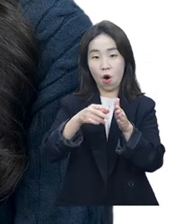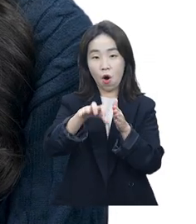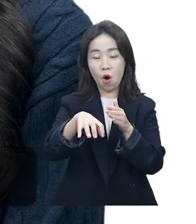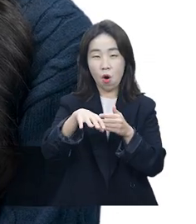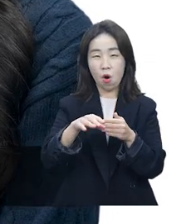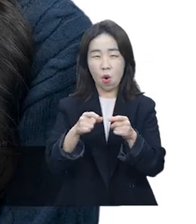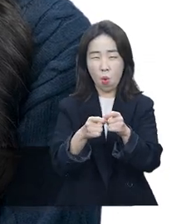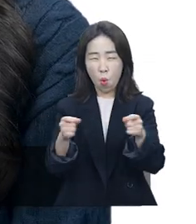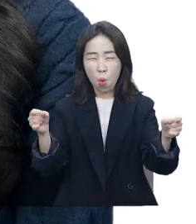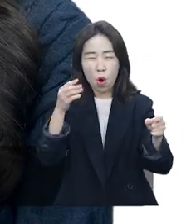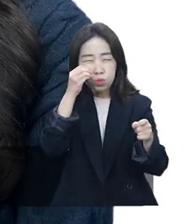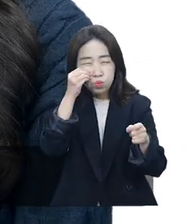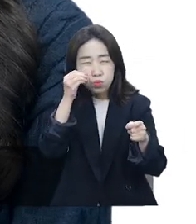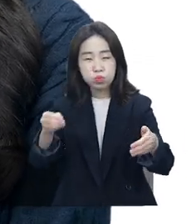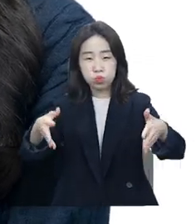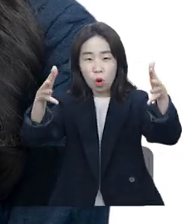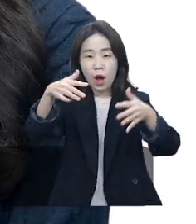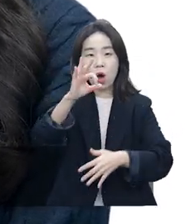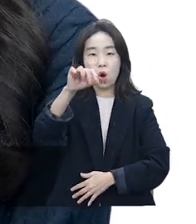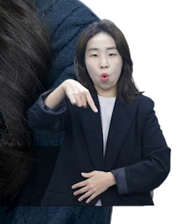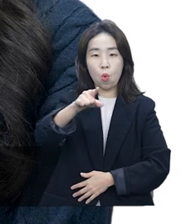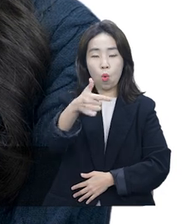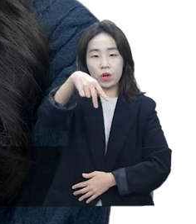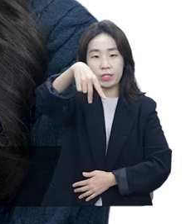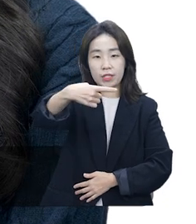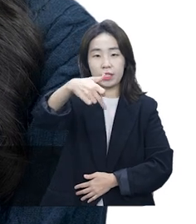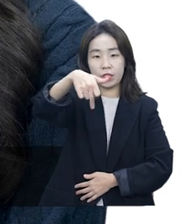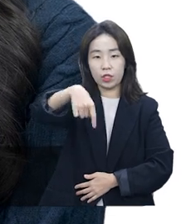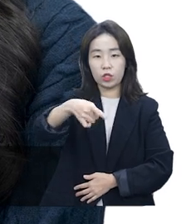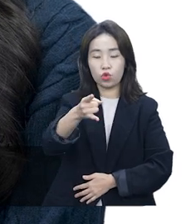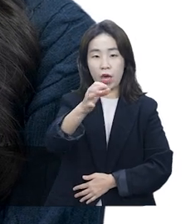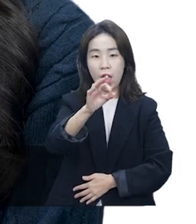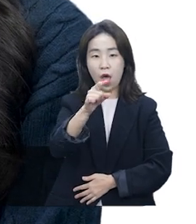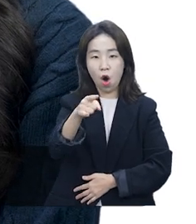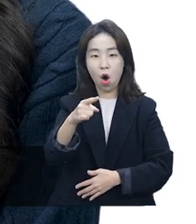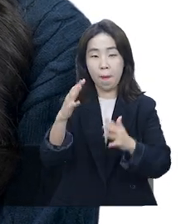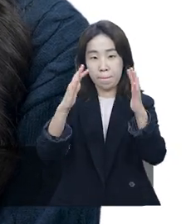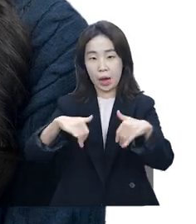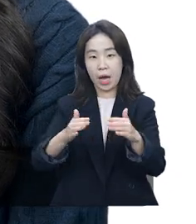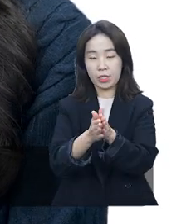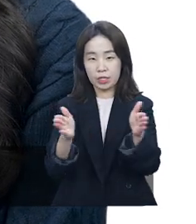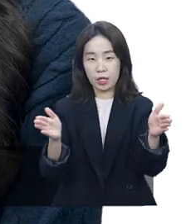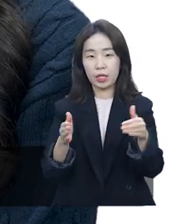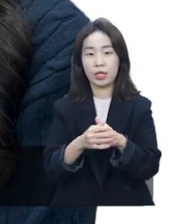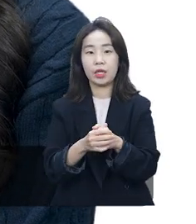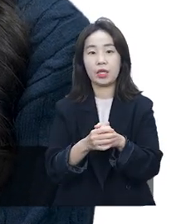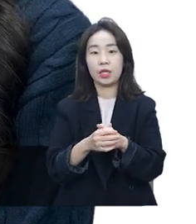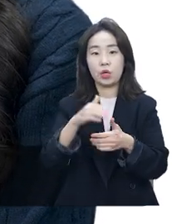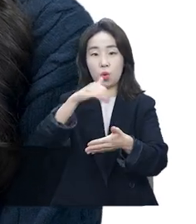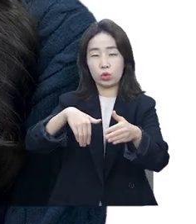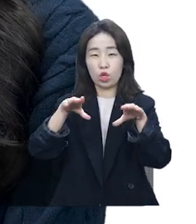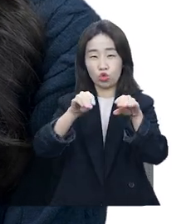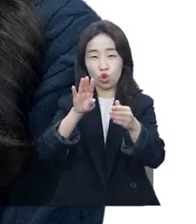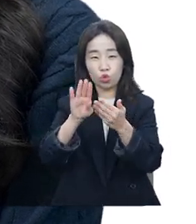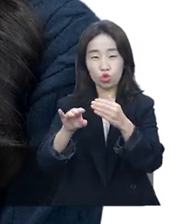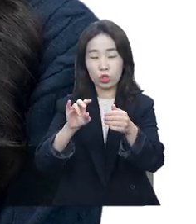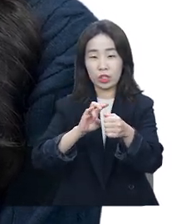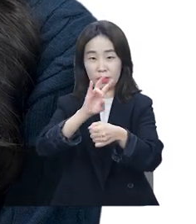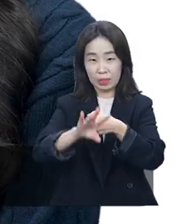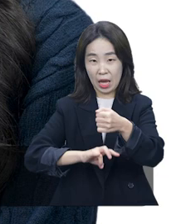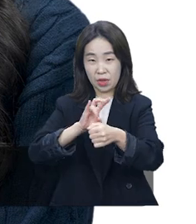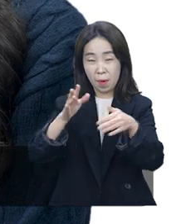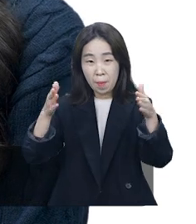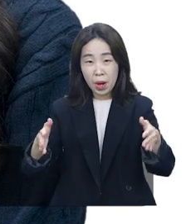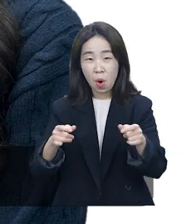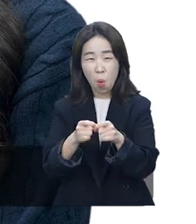드디어 안양역 앞에 오랜 시간 방치됐던 건축물 원스케어의 철거 작업이 시작됐습니다. 이 공사 중단